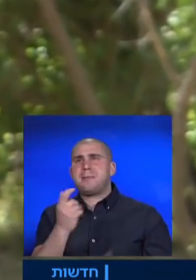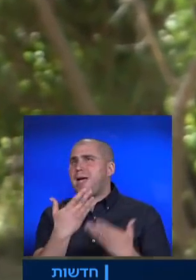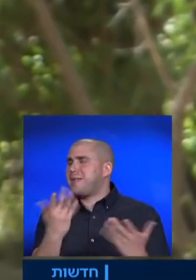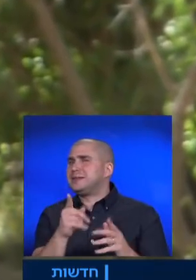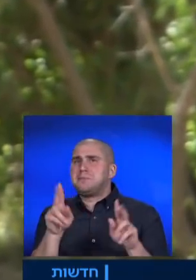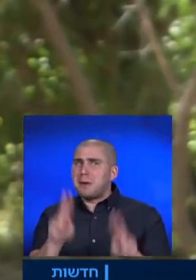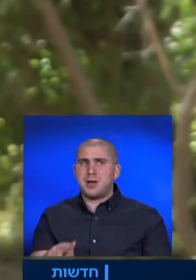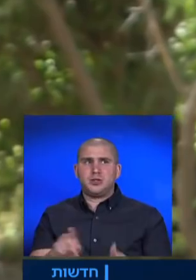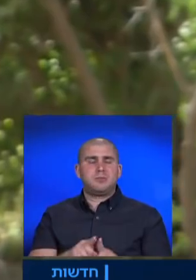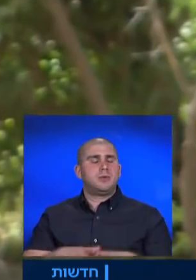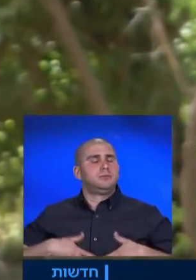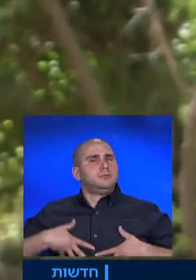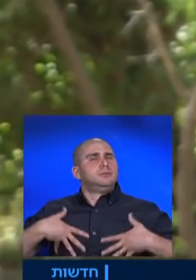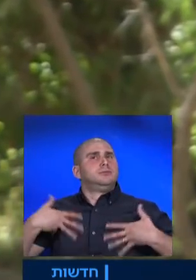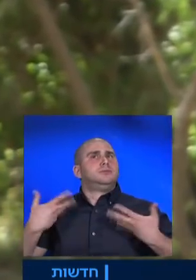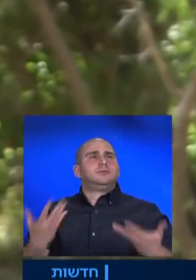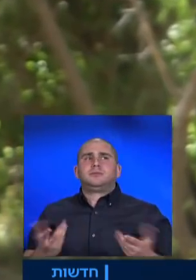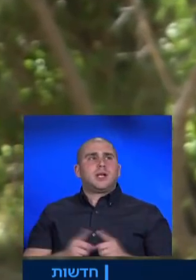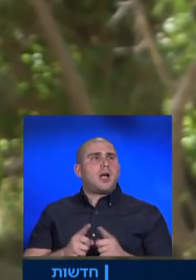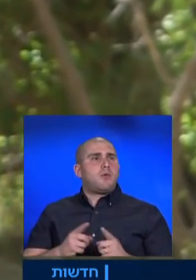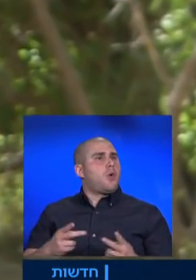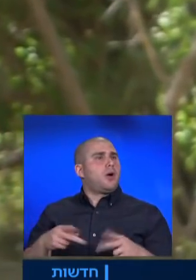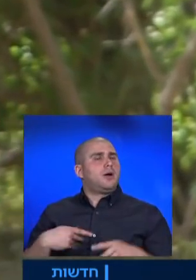לי, זה פשוט החזיר אותי